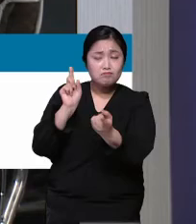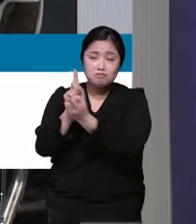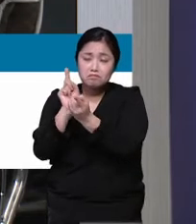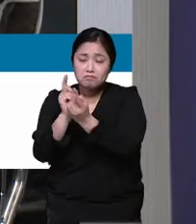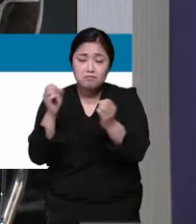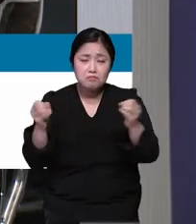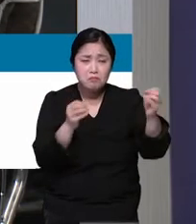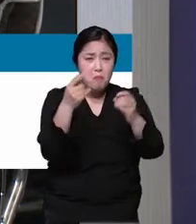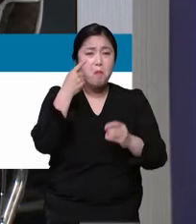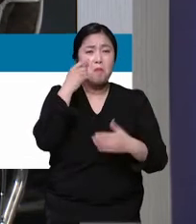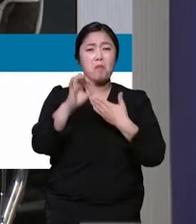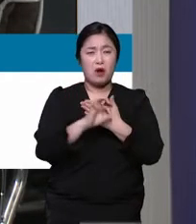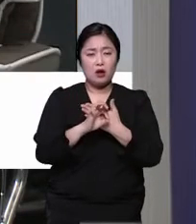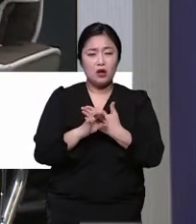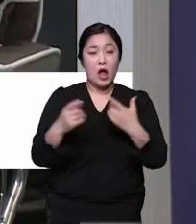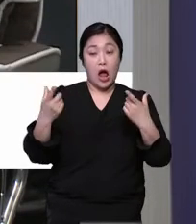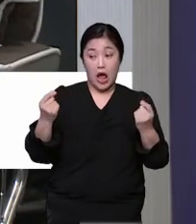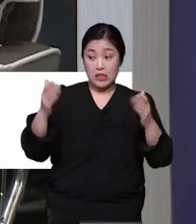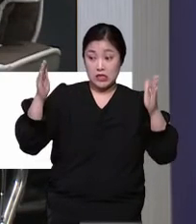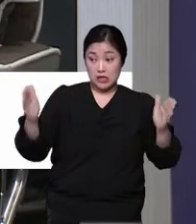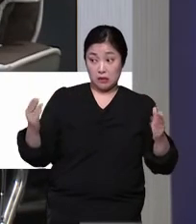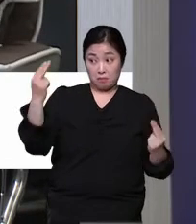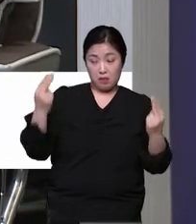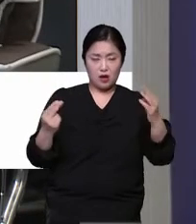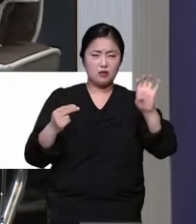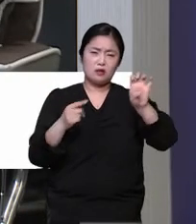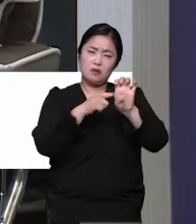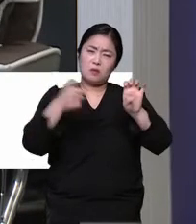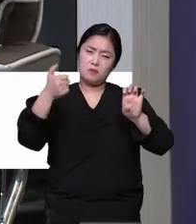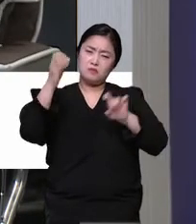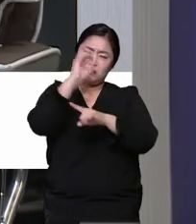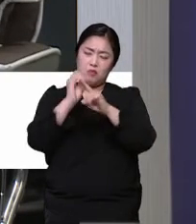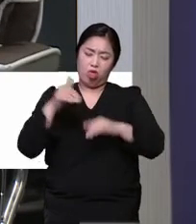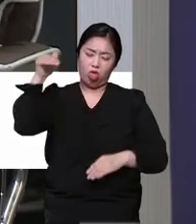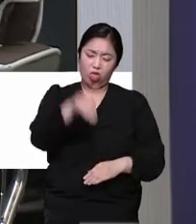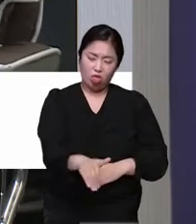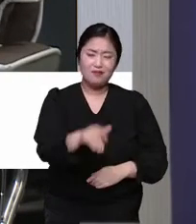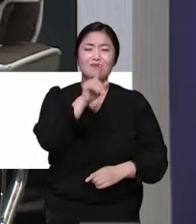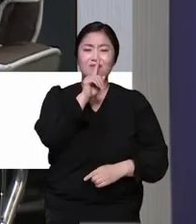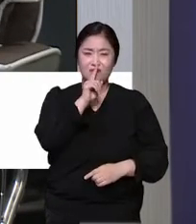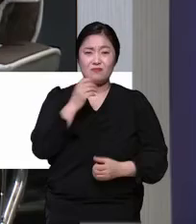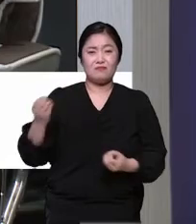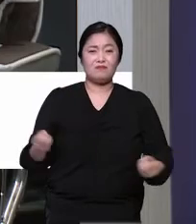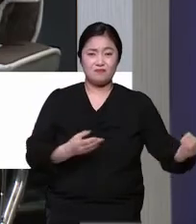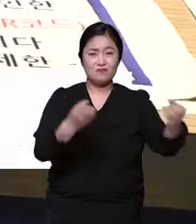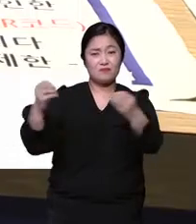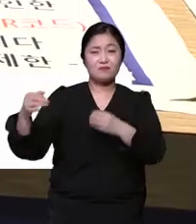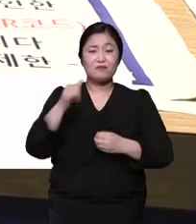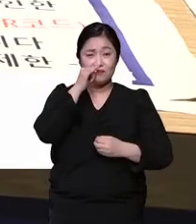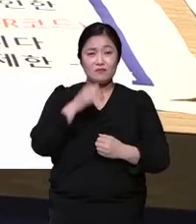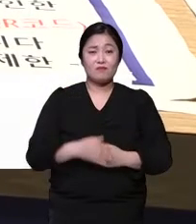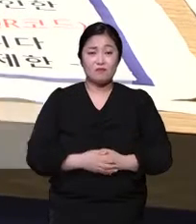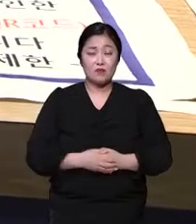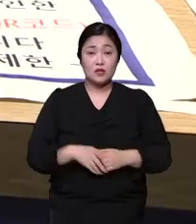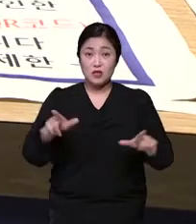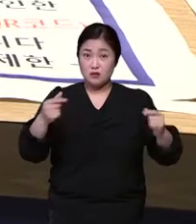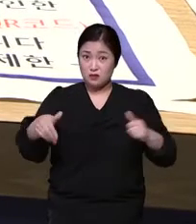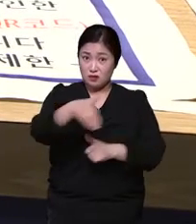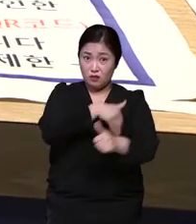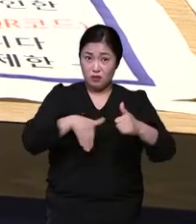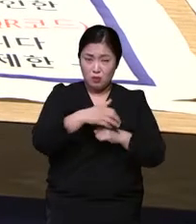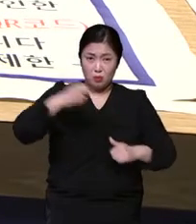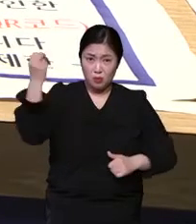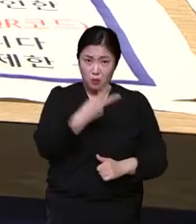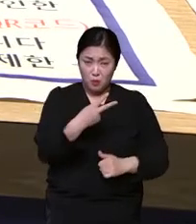들어보면 네, 같은 기간에 비해서 한 4, 50% 떨어졌다고 말씀들 많이 하시고. 이런